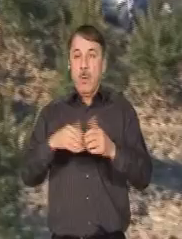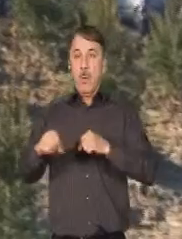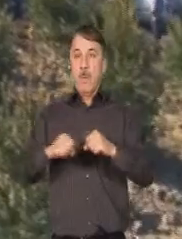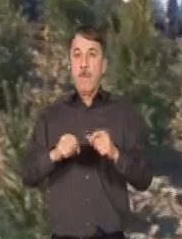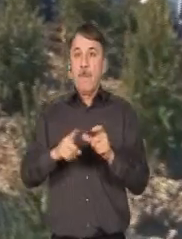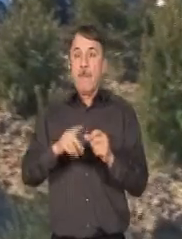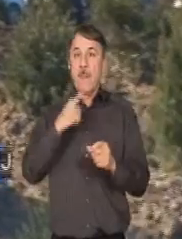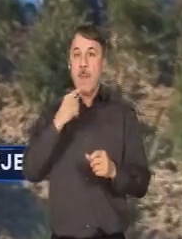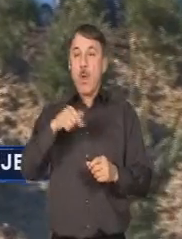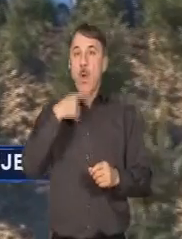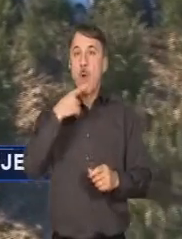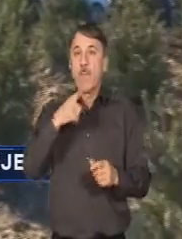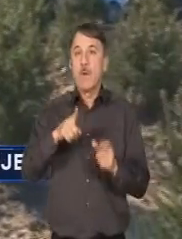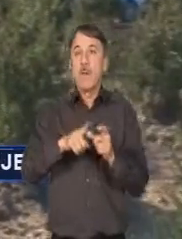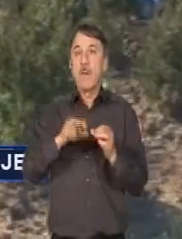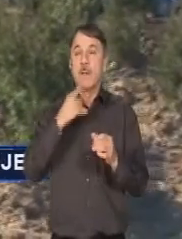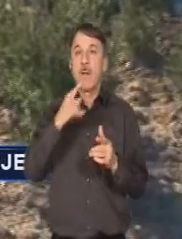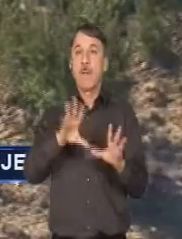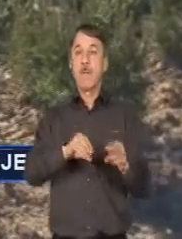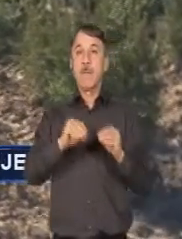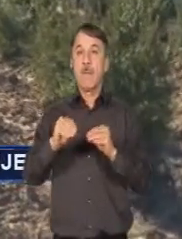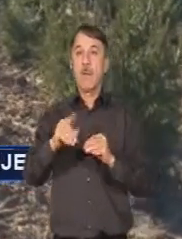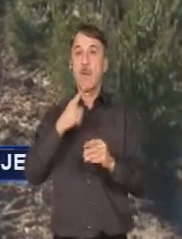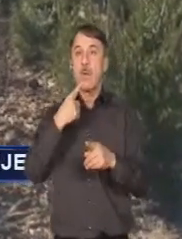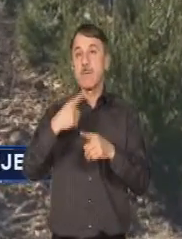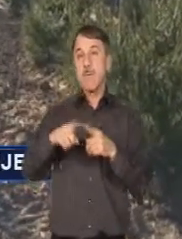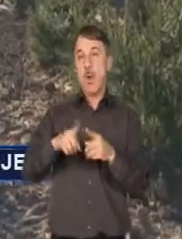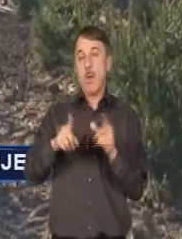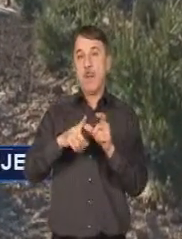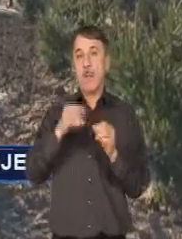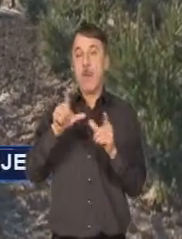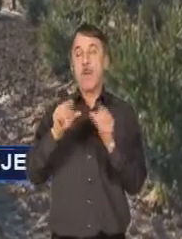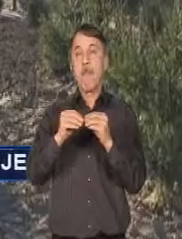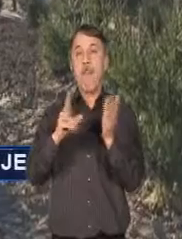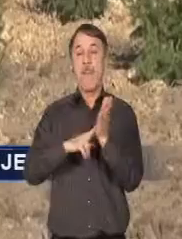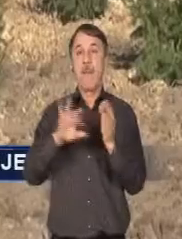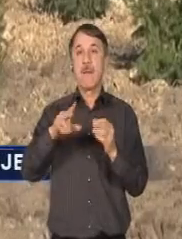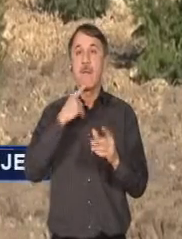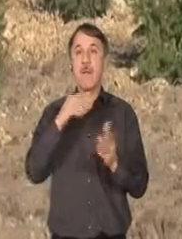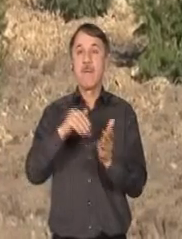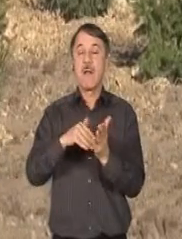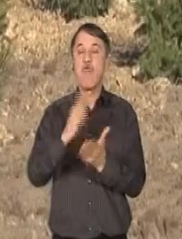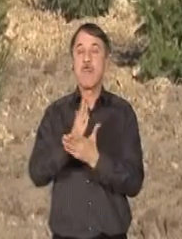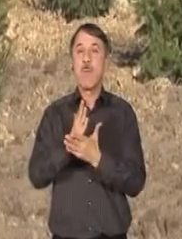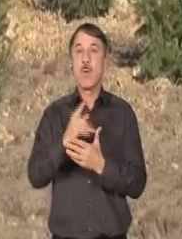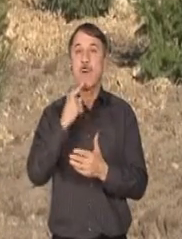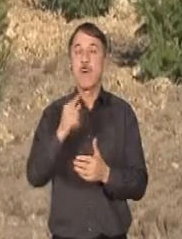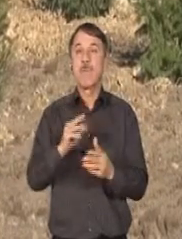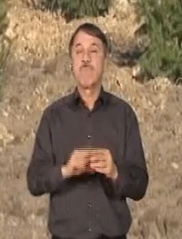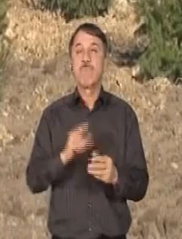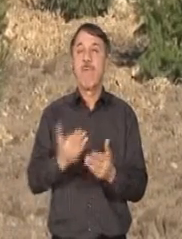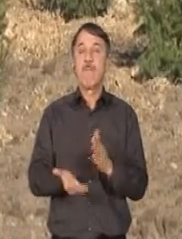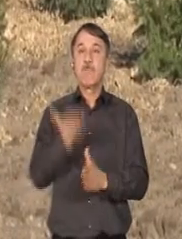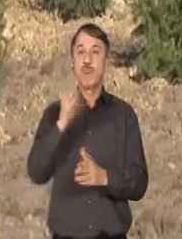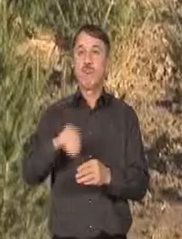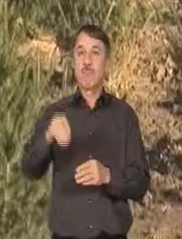ima samo 8% zelenih površina, a prema normativima Evropske unije u urbanim sredinama treba da bude bar 20%